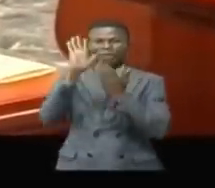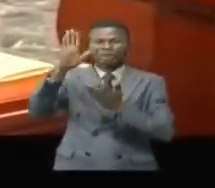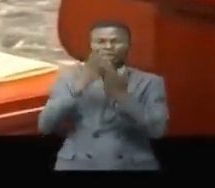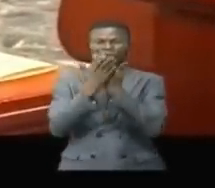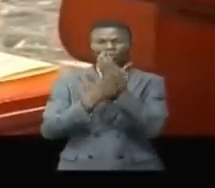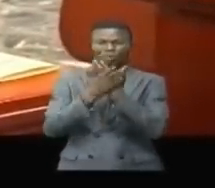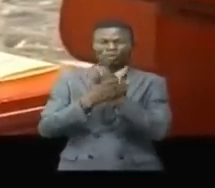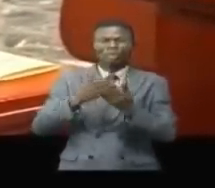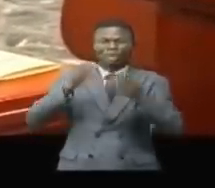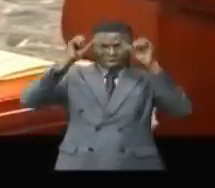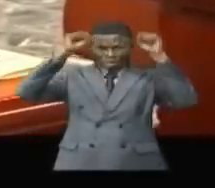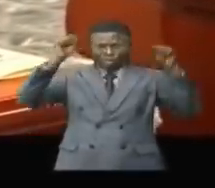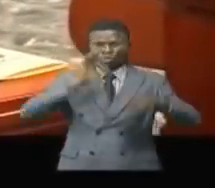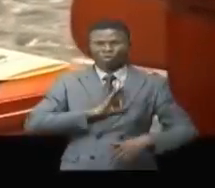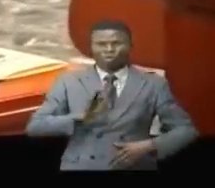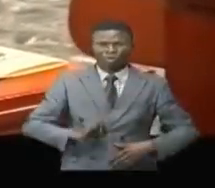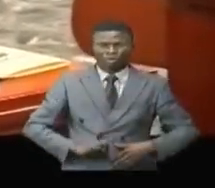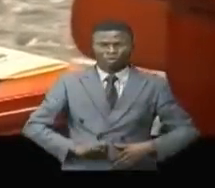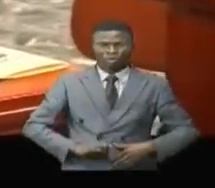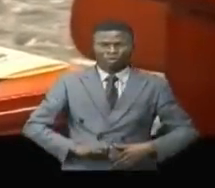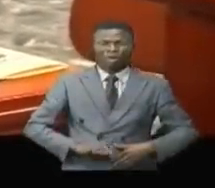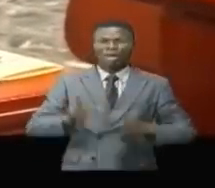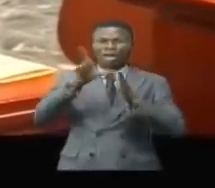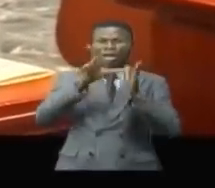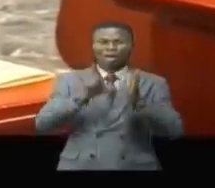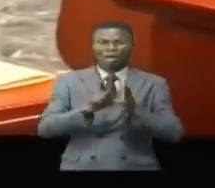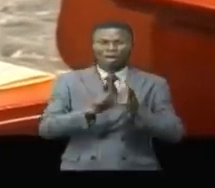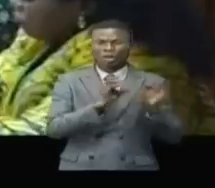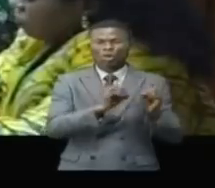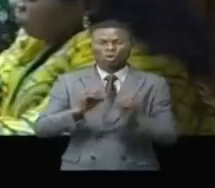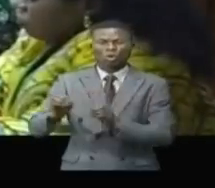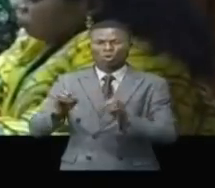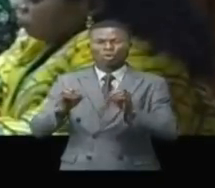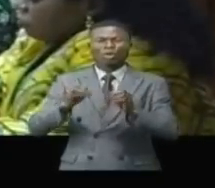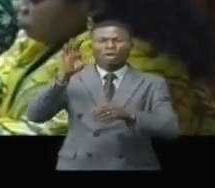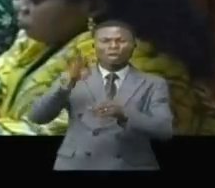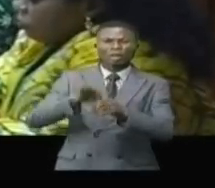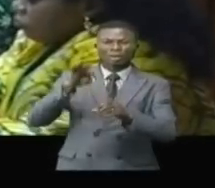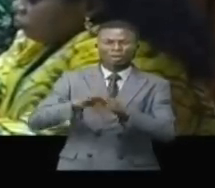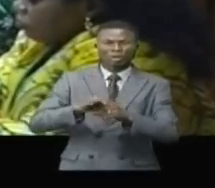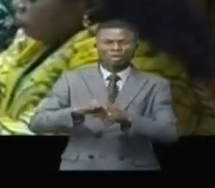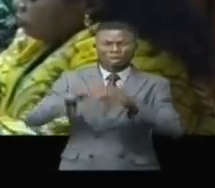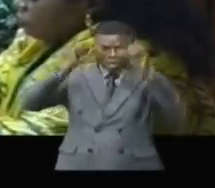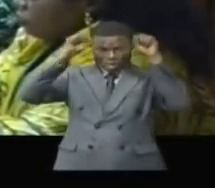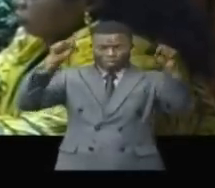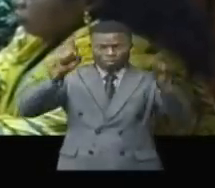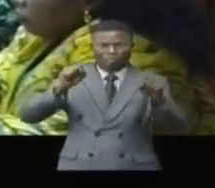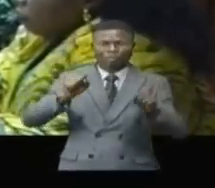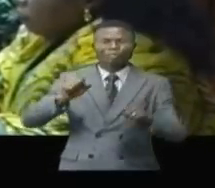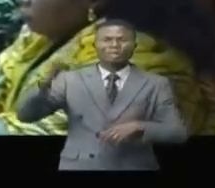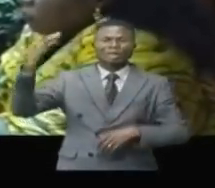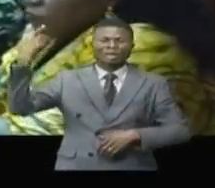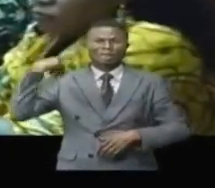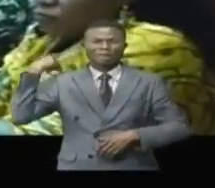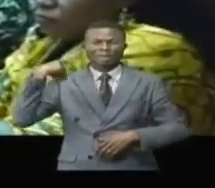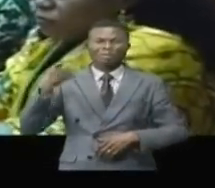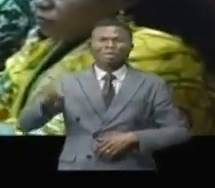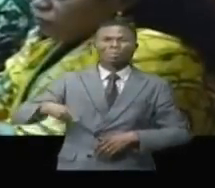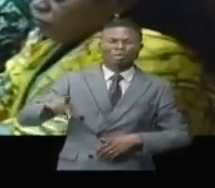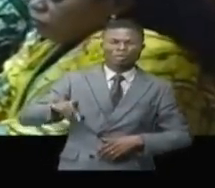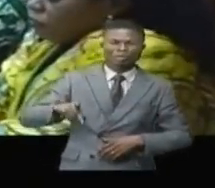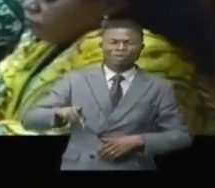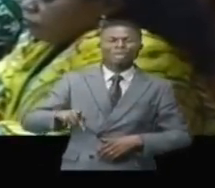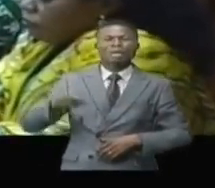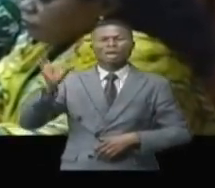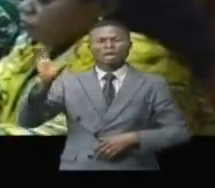de la République de la loi portant organisation des élections présidentielles, législatives, provinciales, municipales et